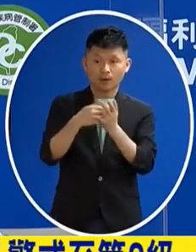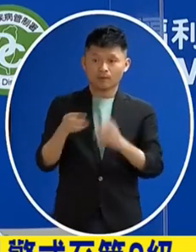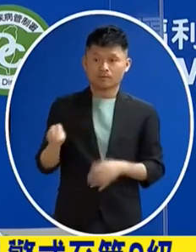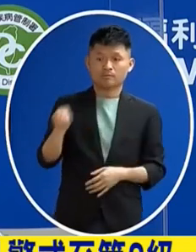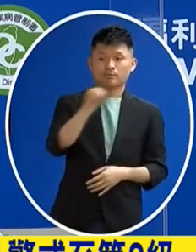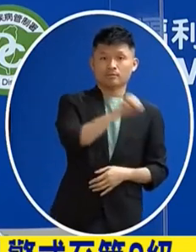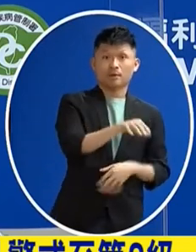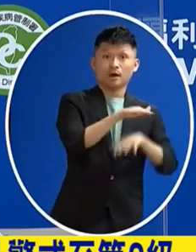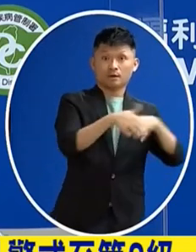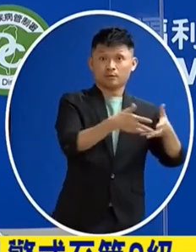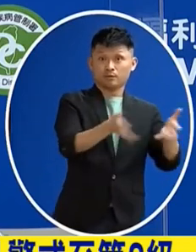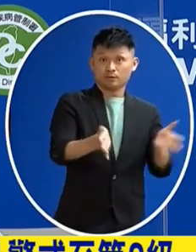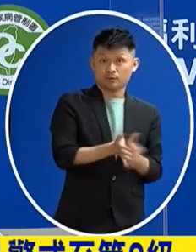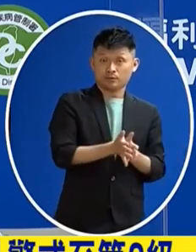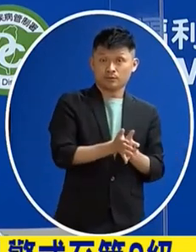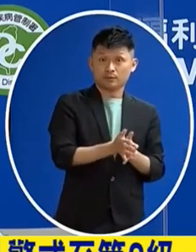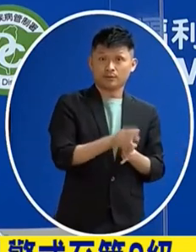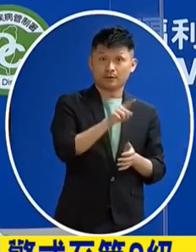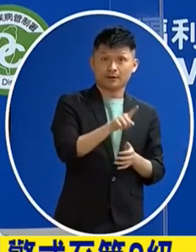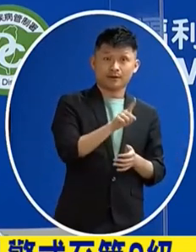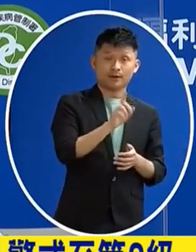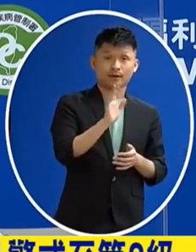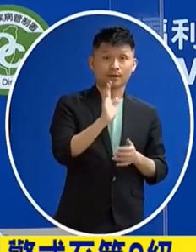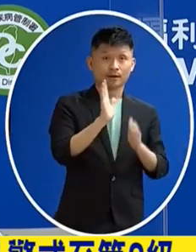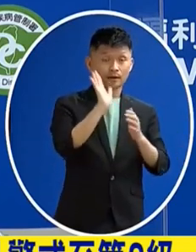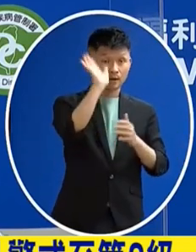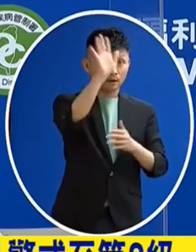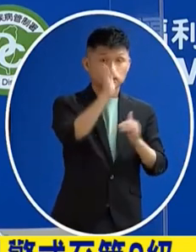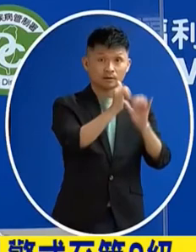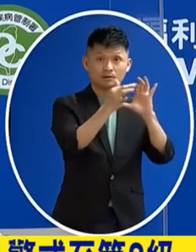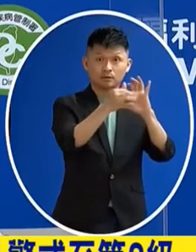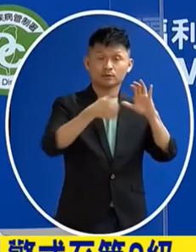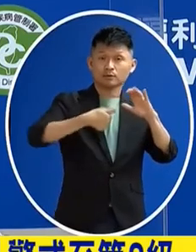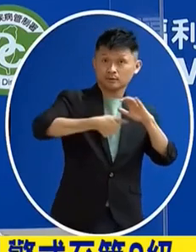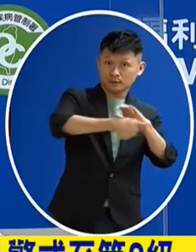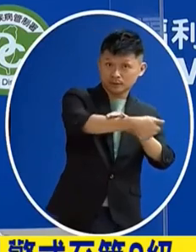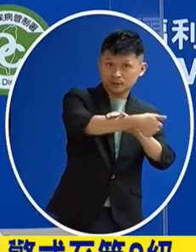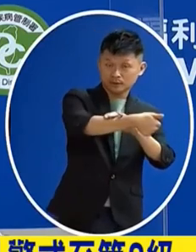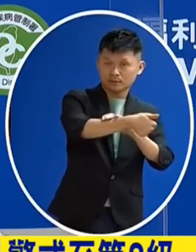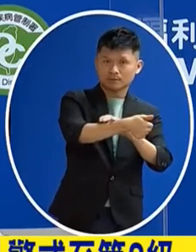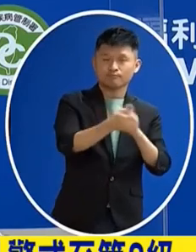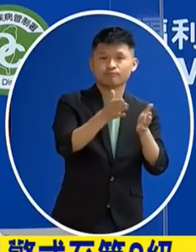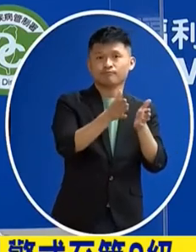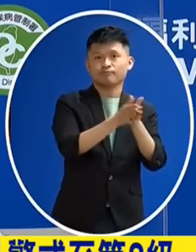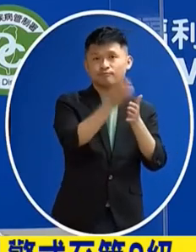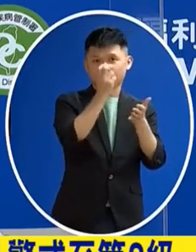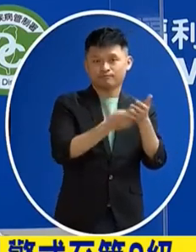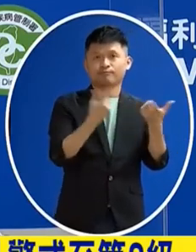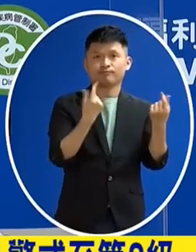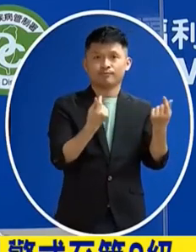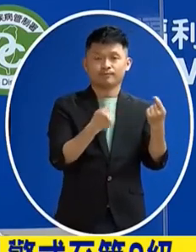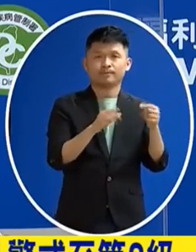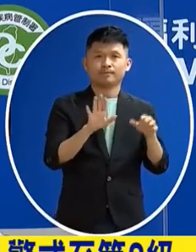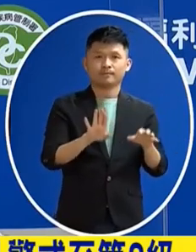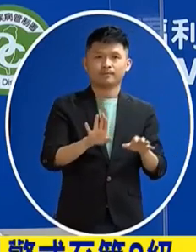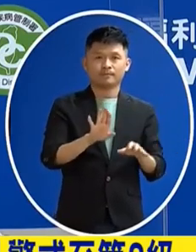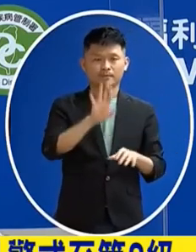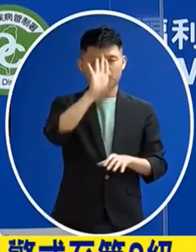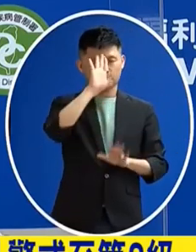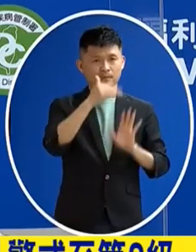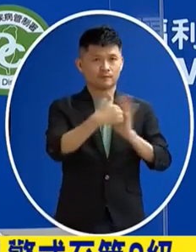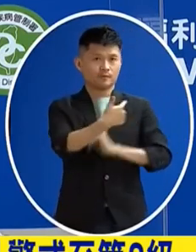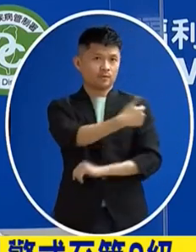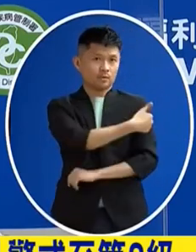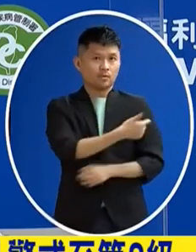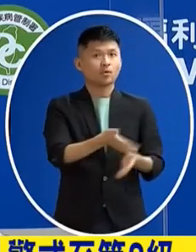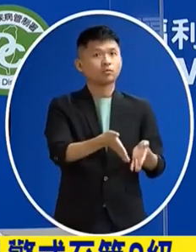组。好，那安全组将来他再进到社区的要求就会跟原来一样，但是我们现在也并入要打疫苗的要求。